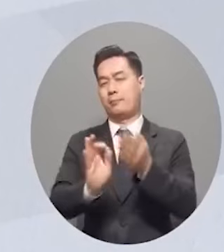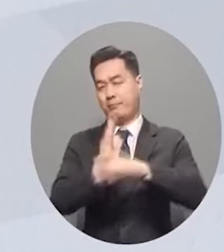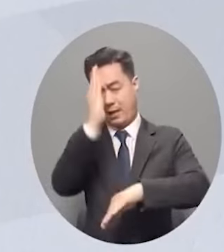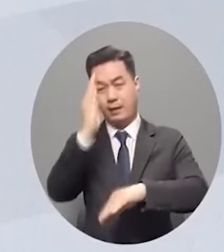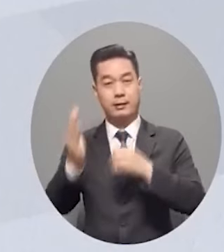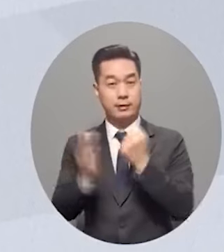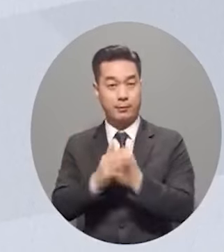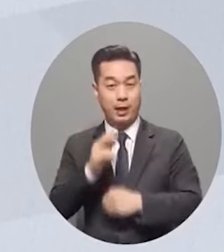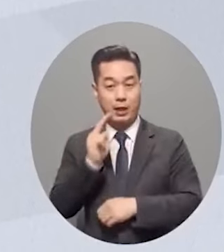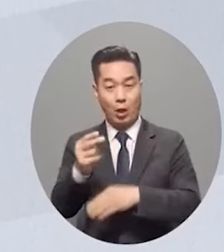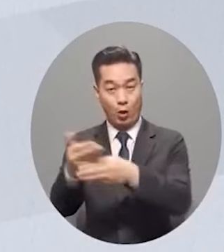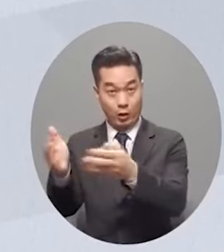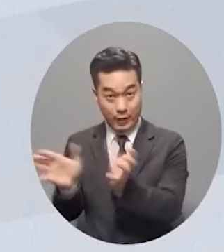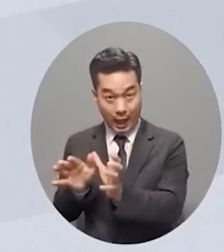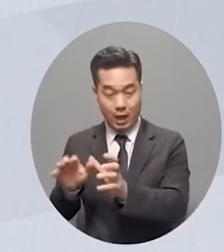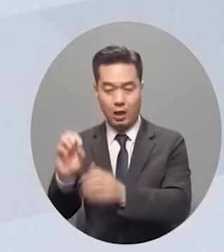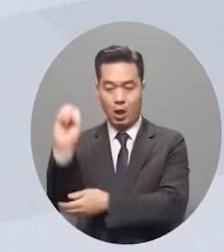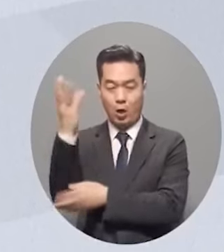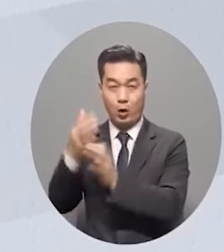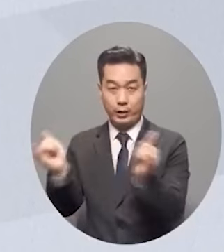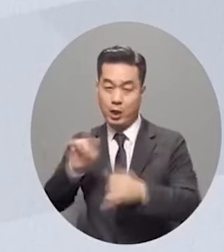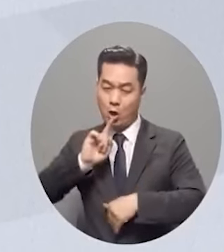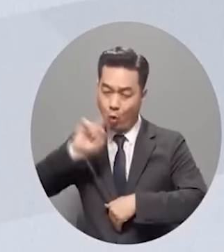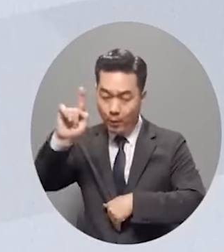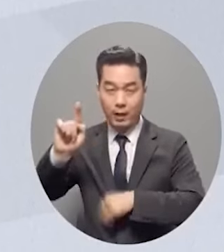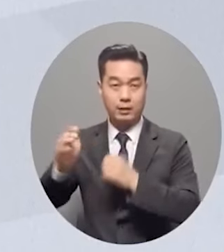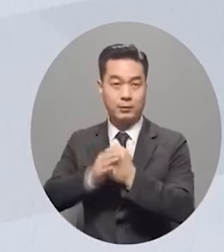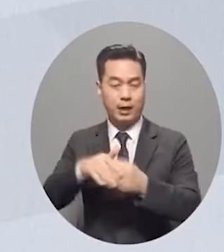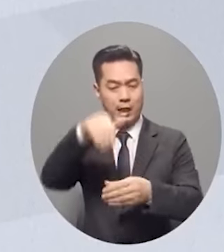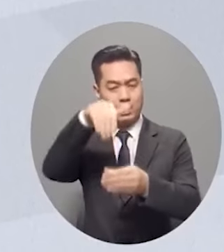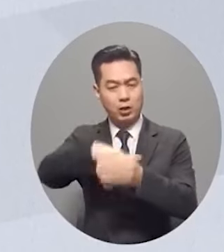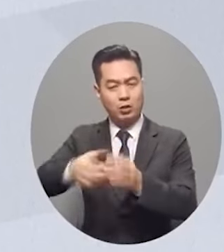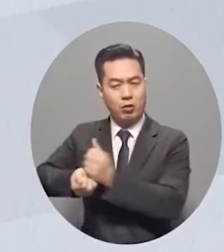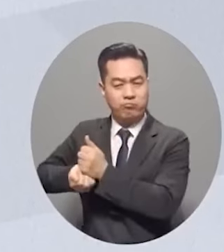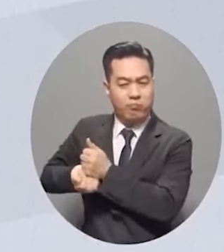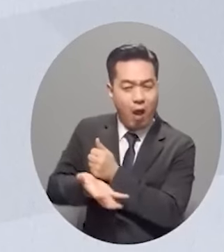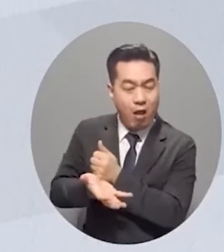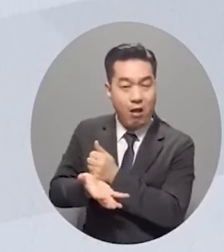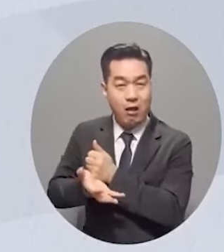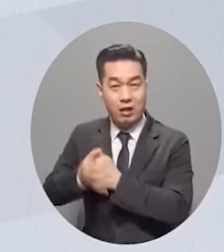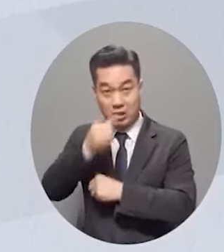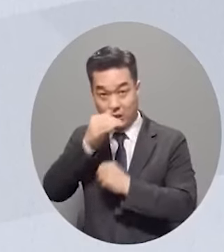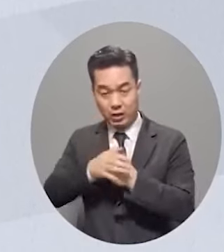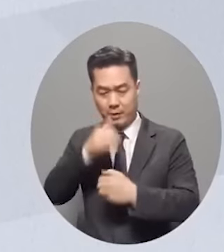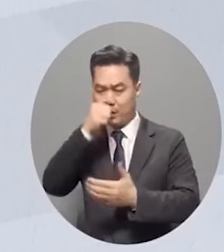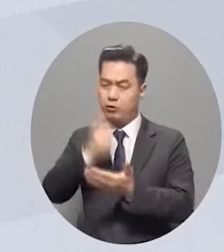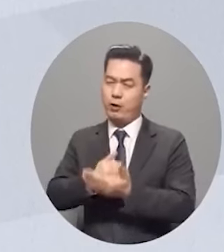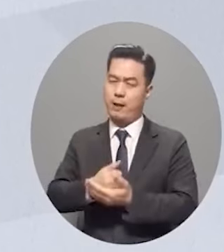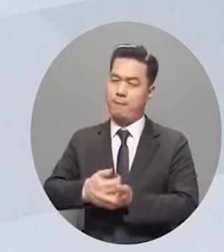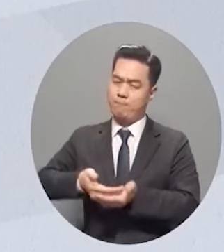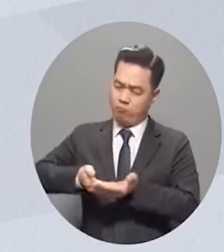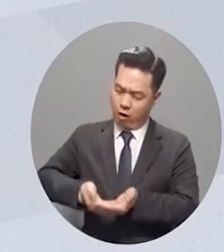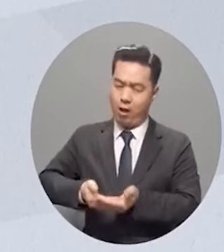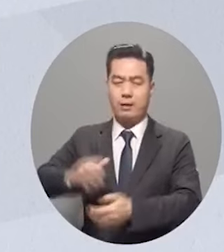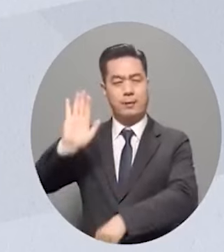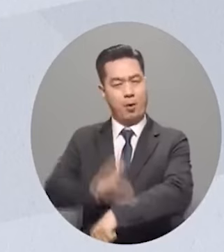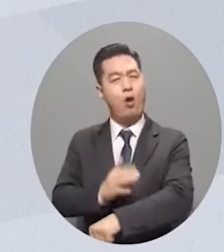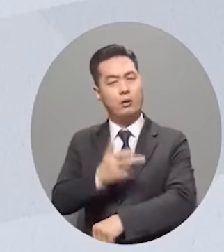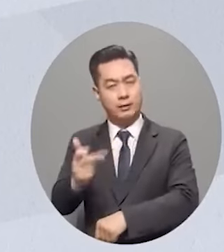여권 정치인과 언론인을 고발하도록 해 선거에 영향을 미치려고 시도해 그 죄책이 무겁다고